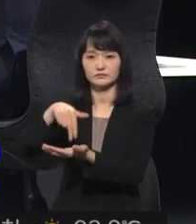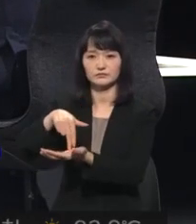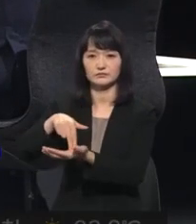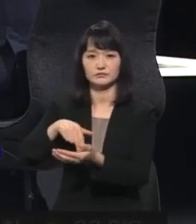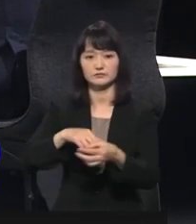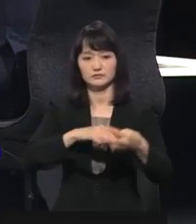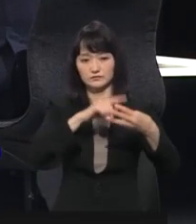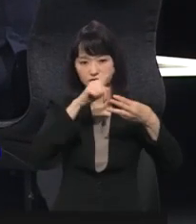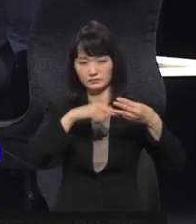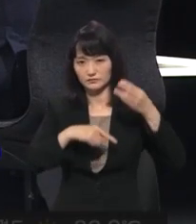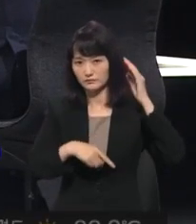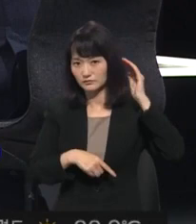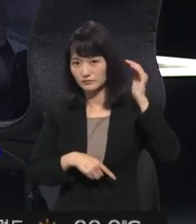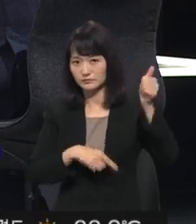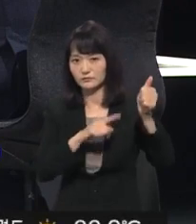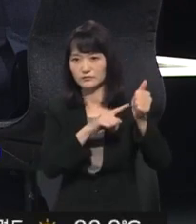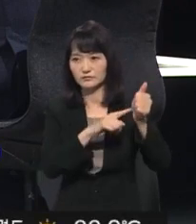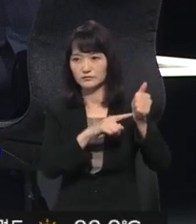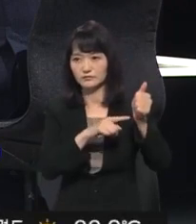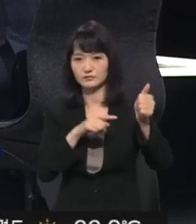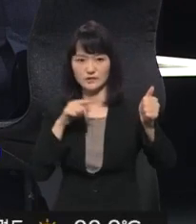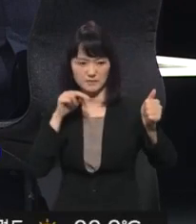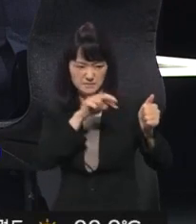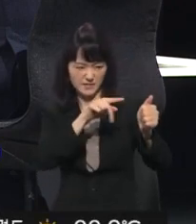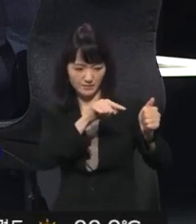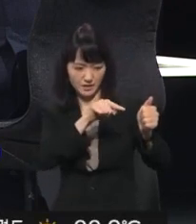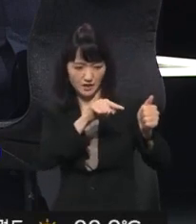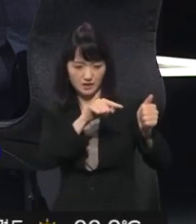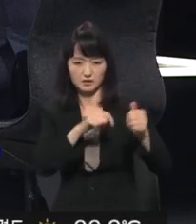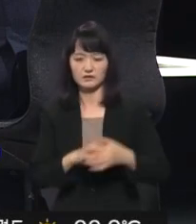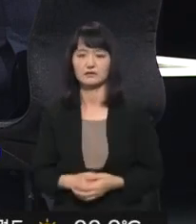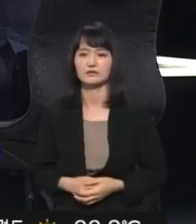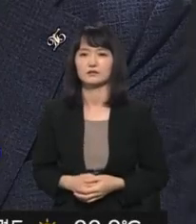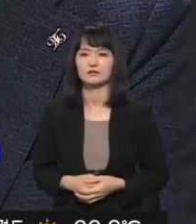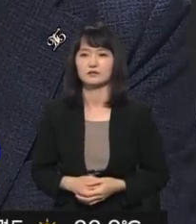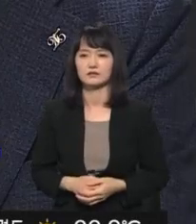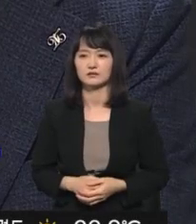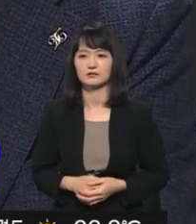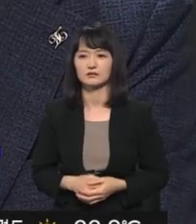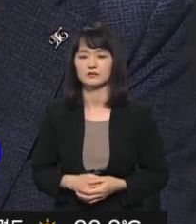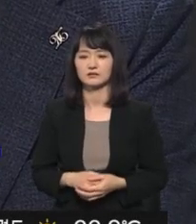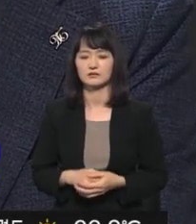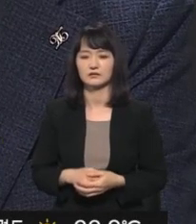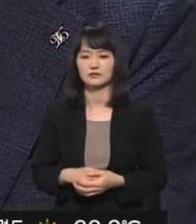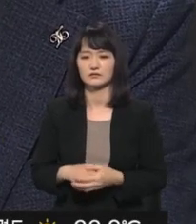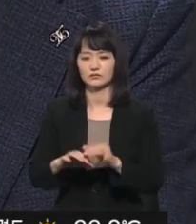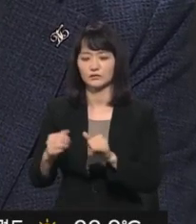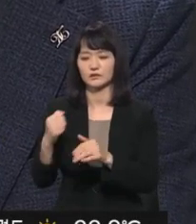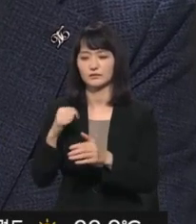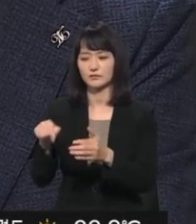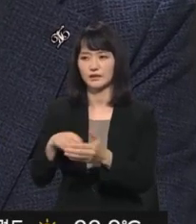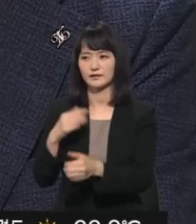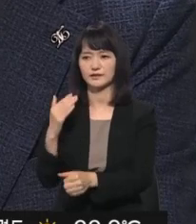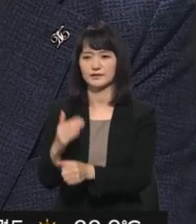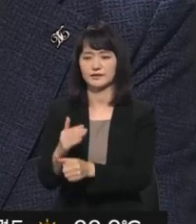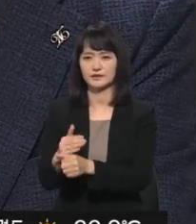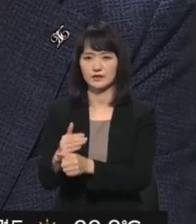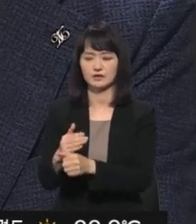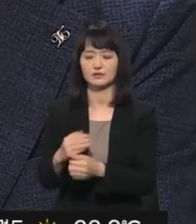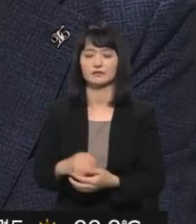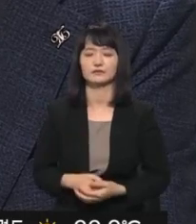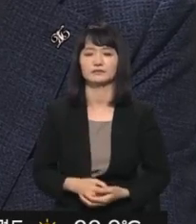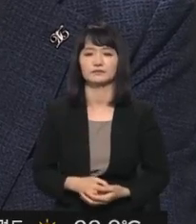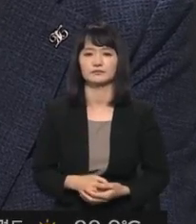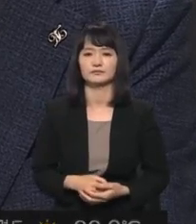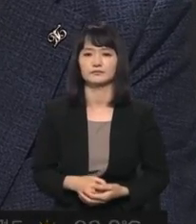에게 직접 공격한 건 일단 내부 충진 문자 그 뒤에 그리고 이제 이 대표에게 정책의 듣지 않고 있다 요 다음 인데 요걸